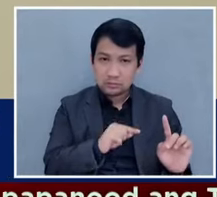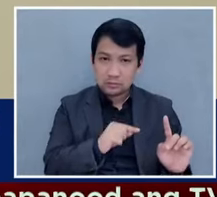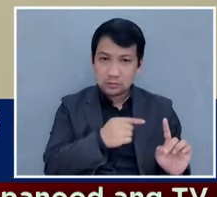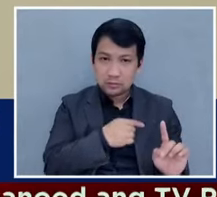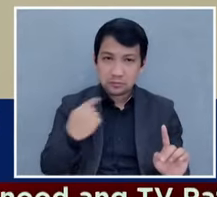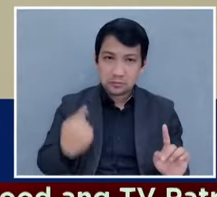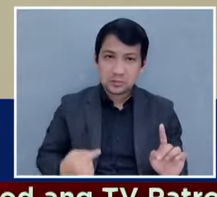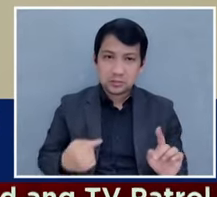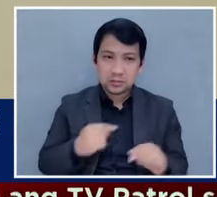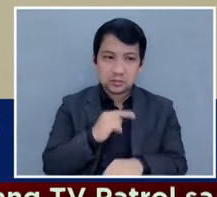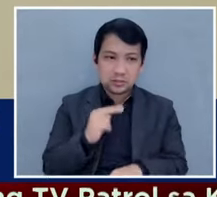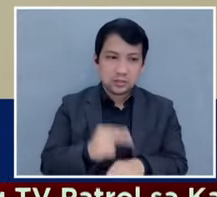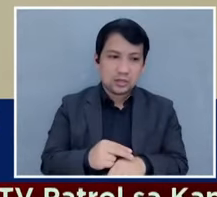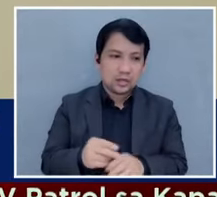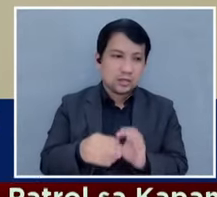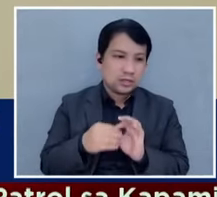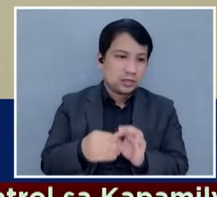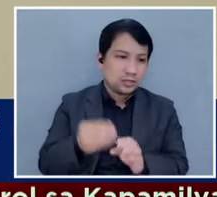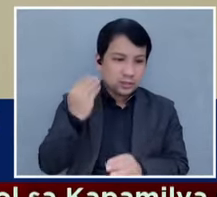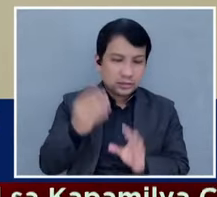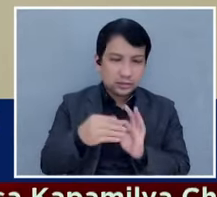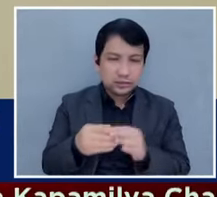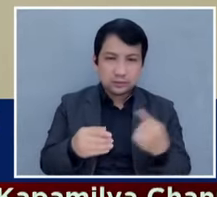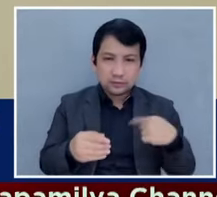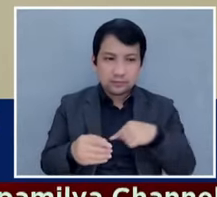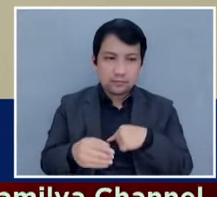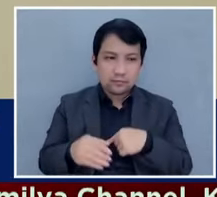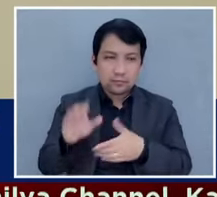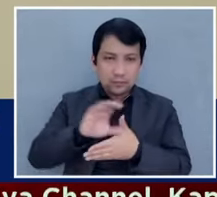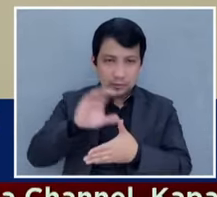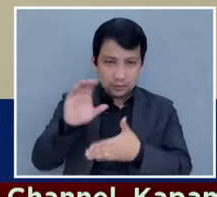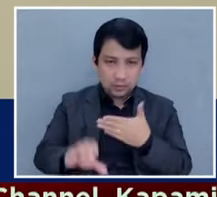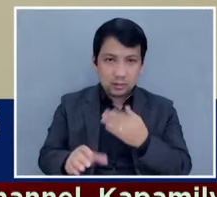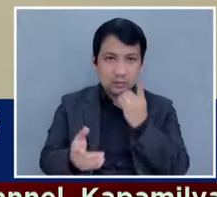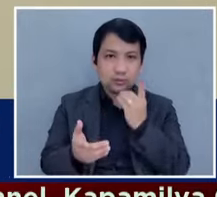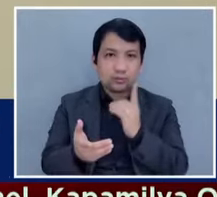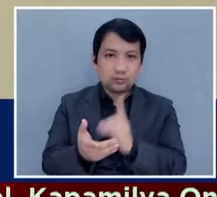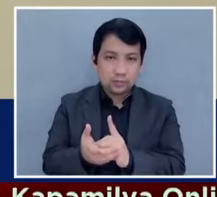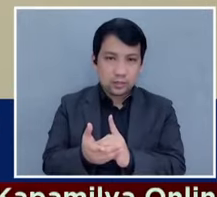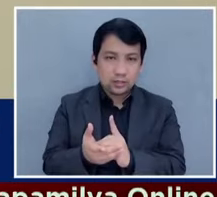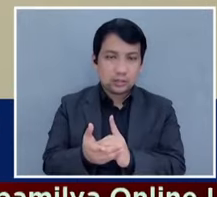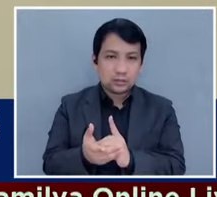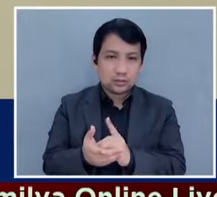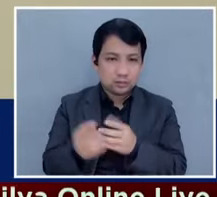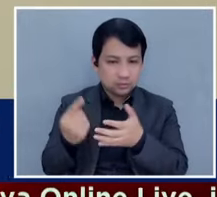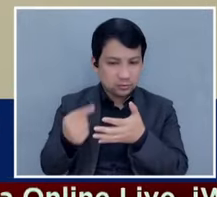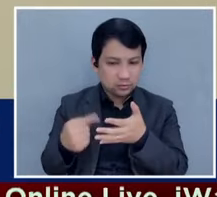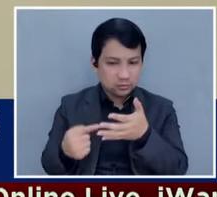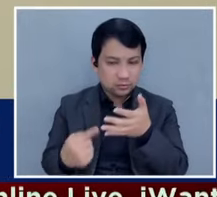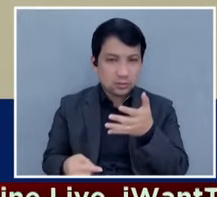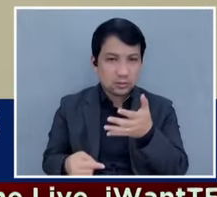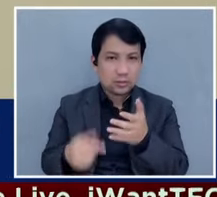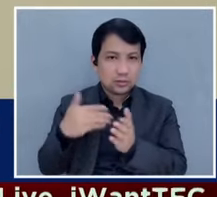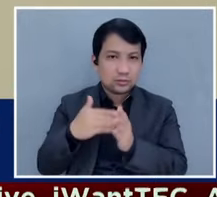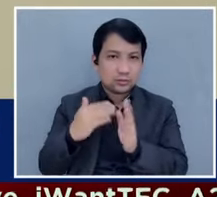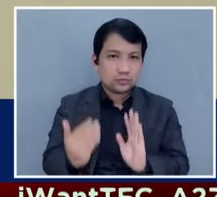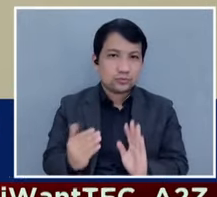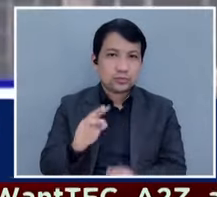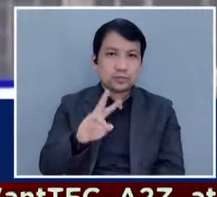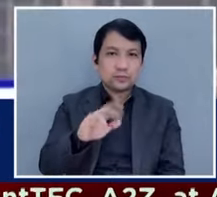nationals. Ilan sa sisilipin ay kung kumpleto ang kanilang mga dokumento gaya ng student visa.